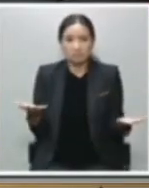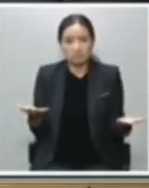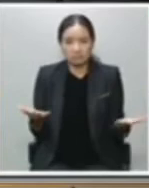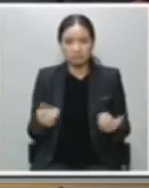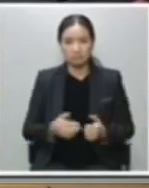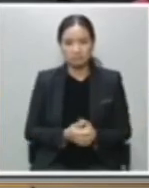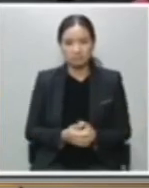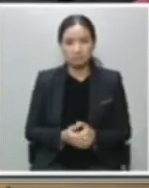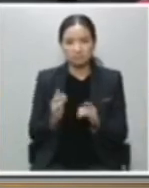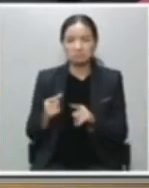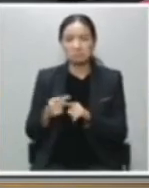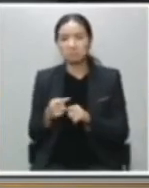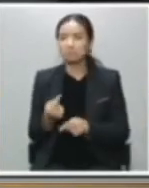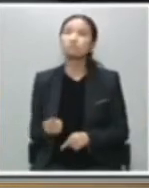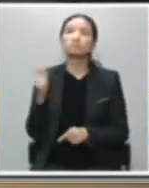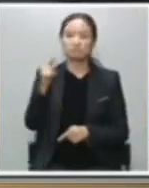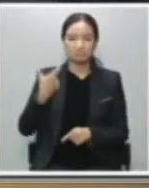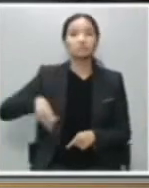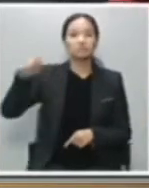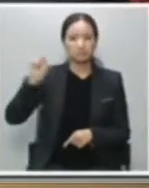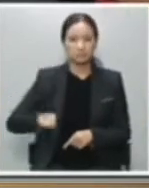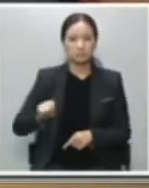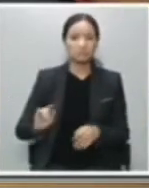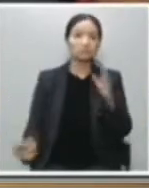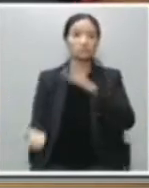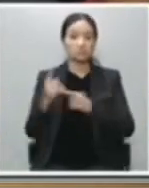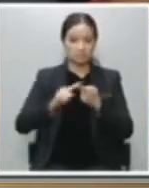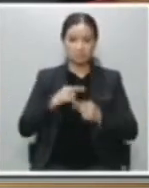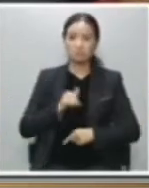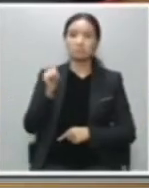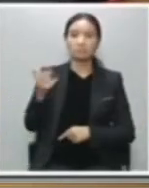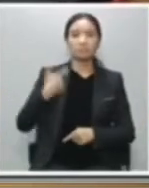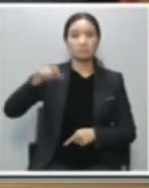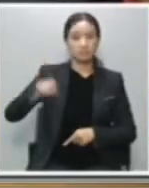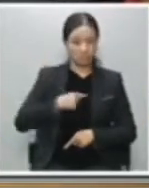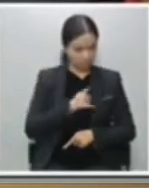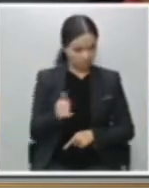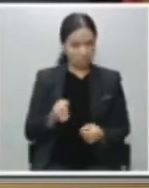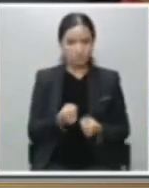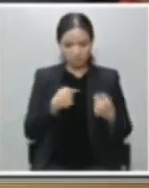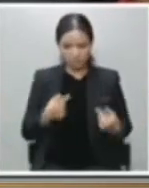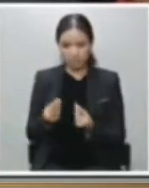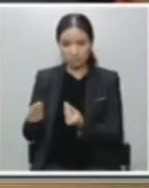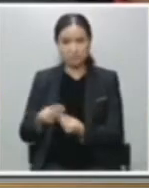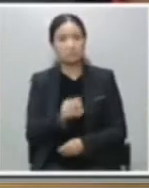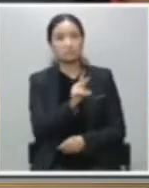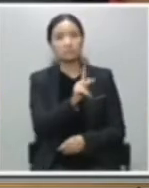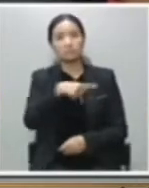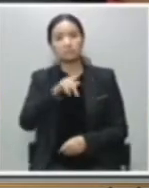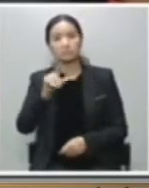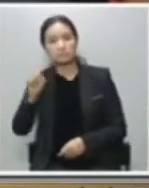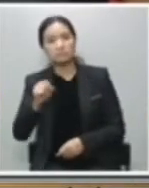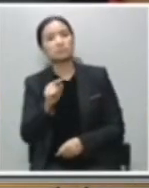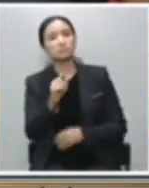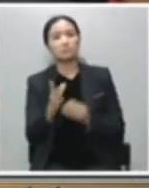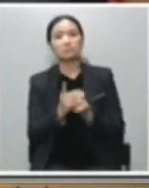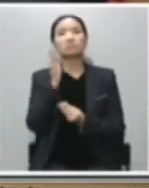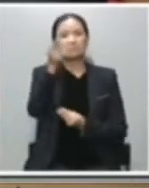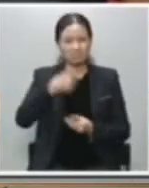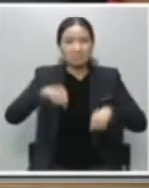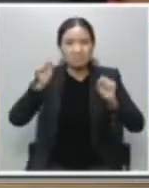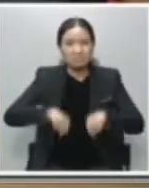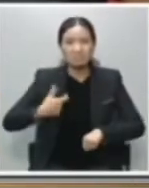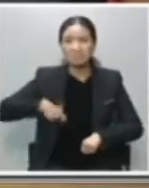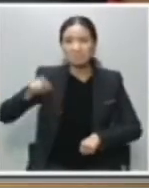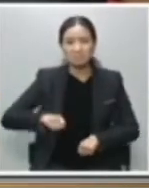นที่บาดเจ็บขึ้นศาลตอนเช้าเพื่อนผมก็ไปศาลผมก็ไปให้กำลังใจนี่กปปส.ก็ที่หน้าก็ตัดสินอีกถึง